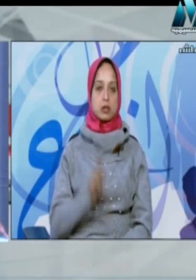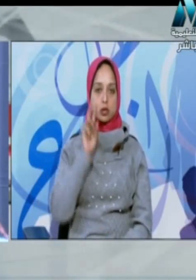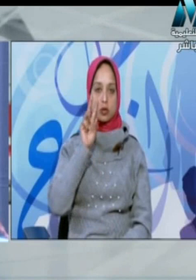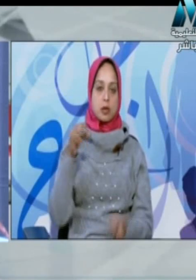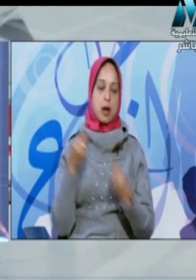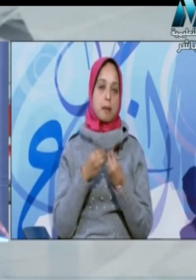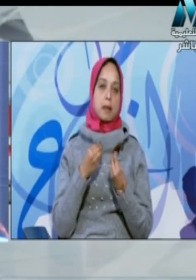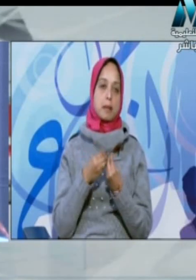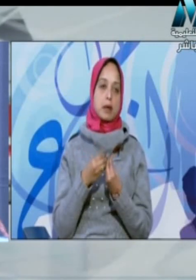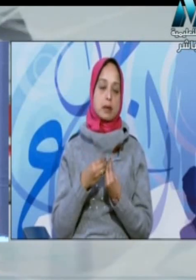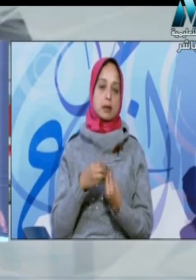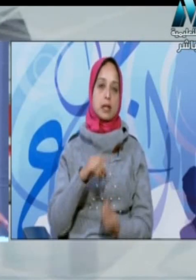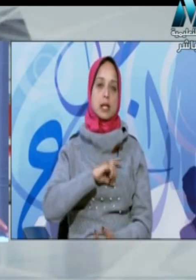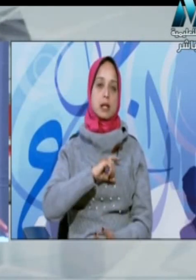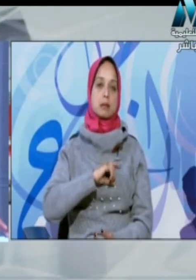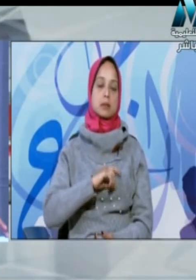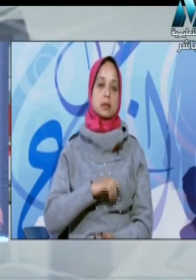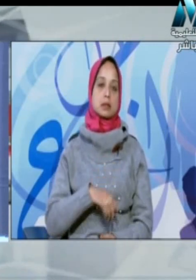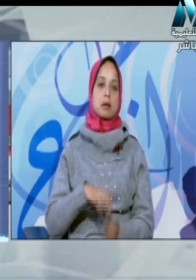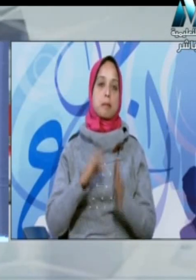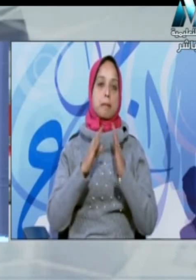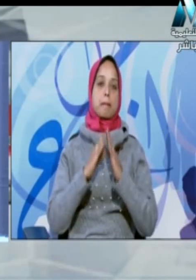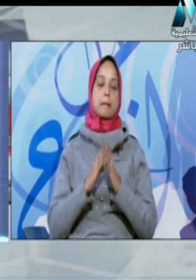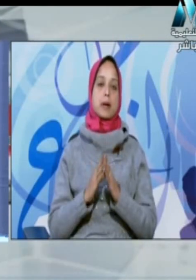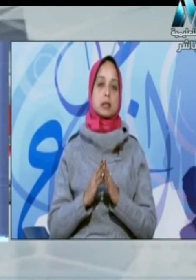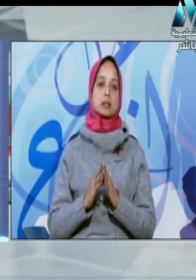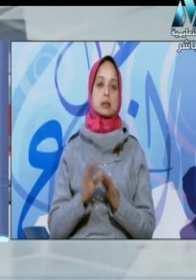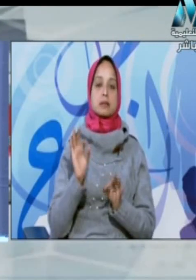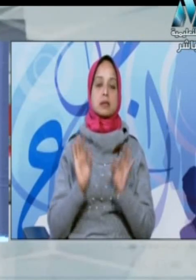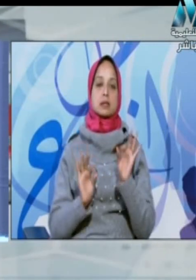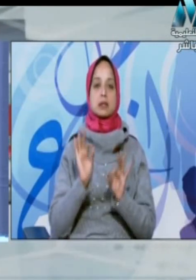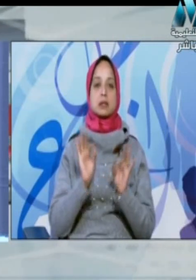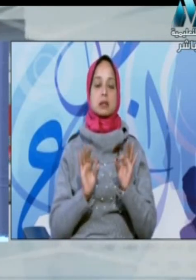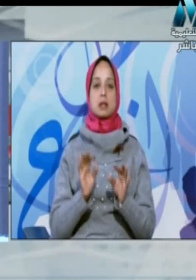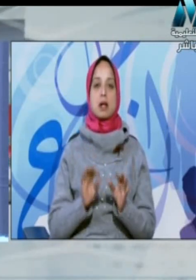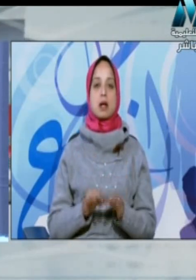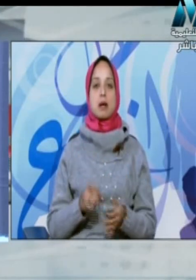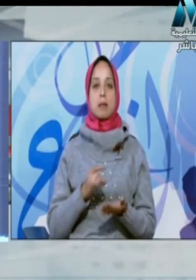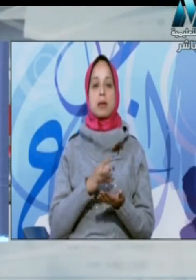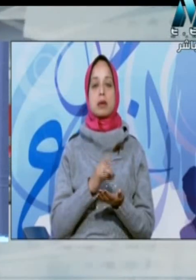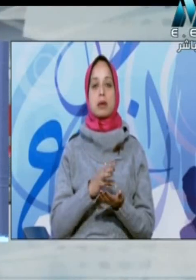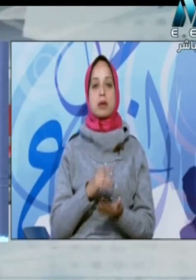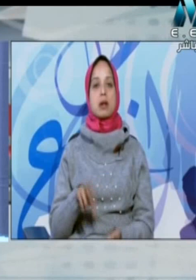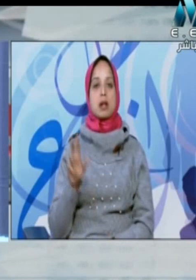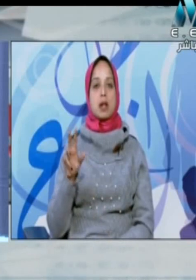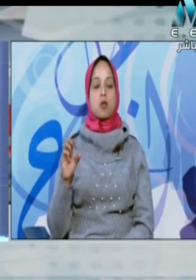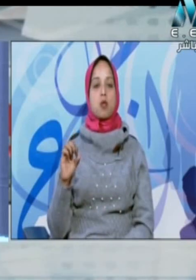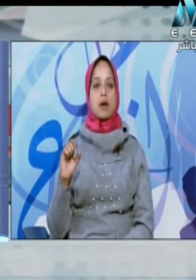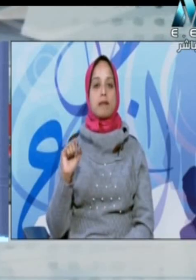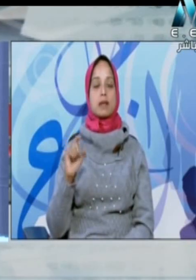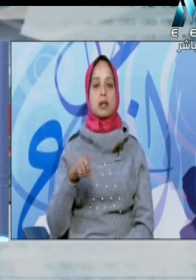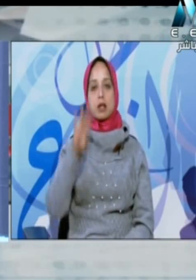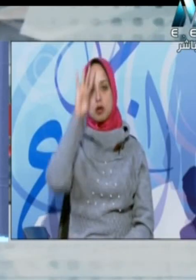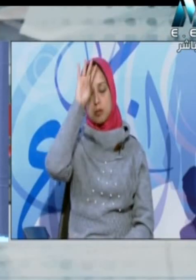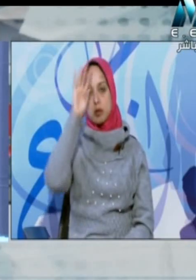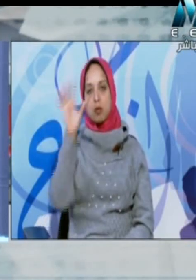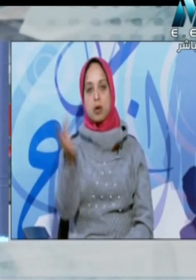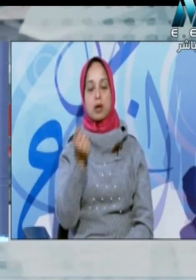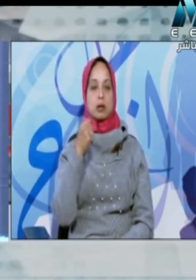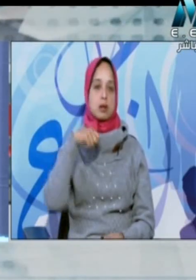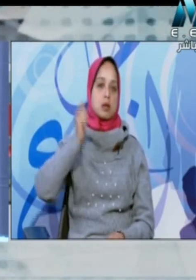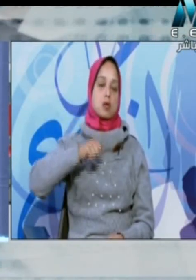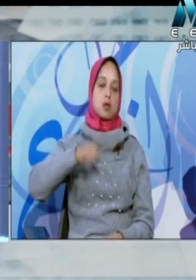هنا اوضاع مصر السياسيه بعد اقاله الوفد. تاني هقولهم بسرعه: استبد الملك بالحكم مستعينا